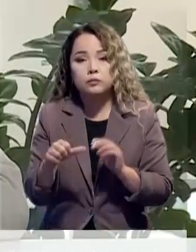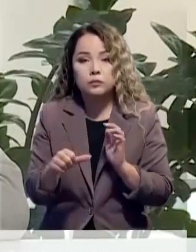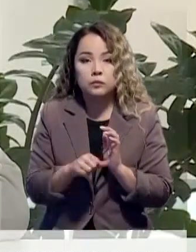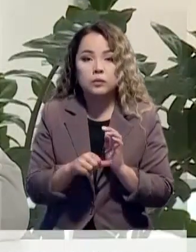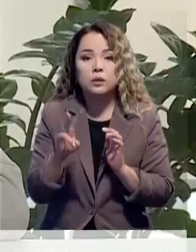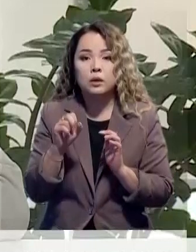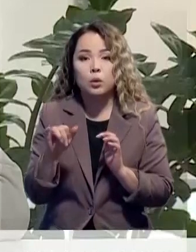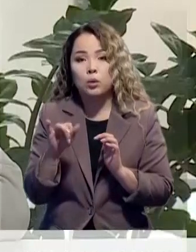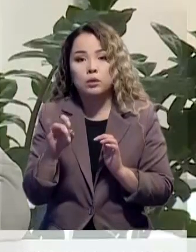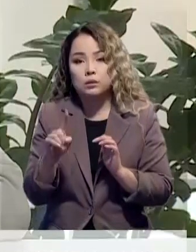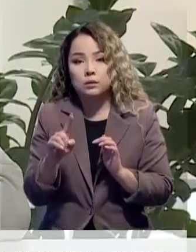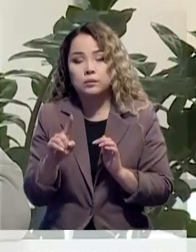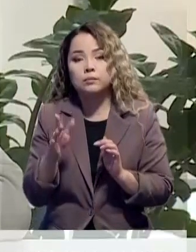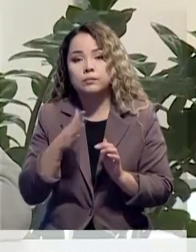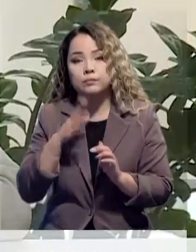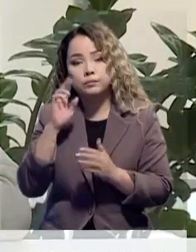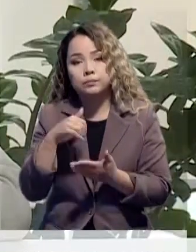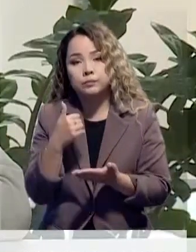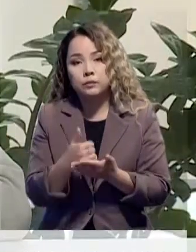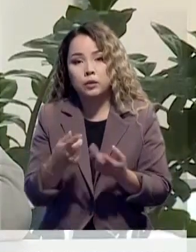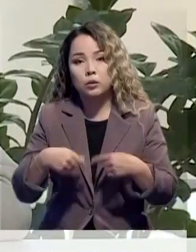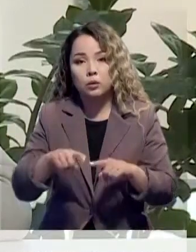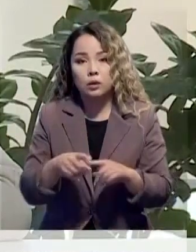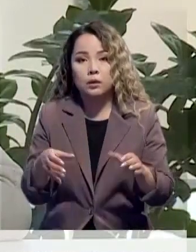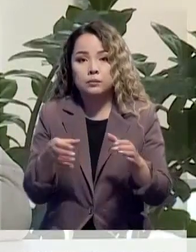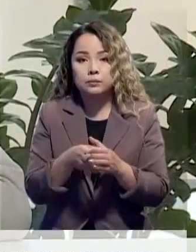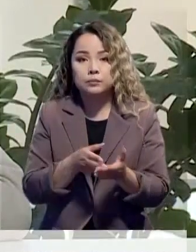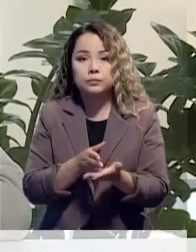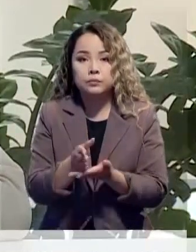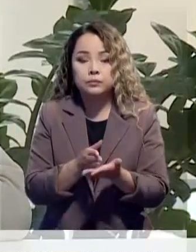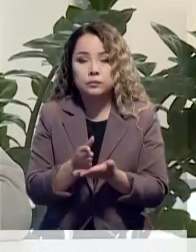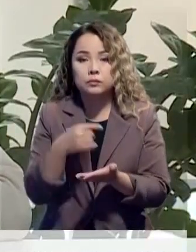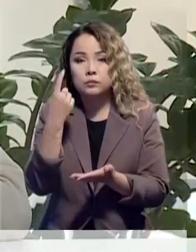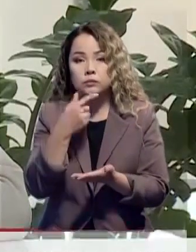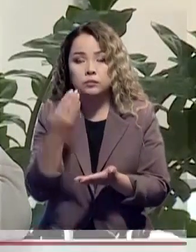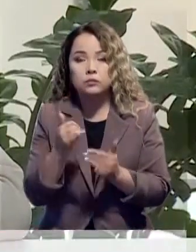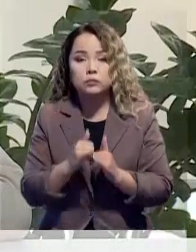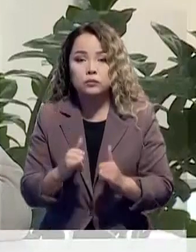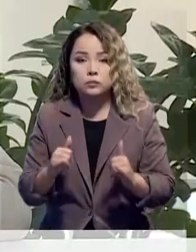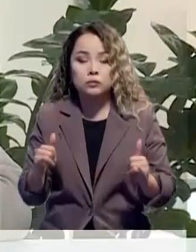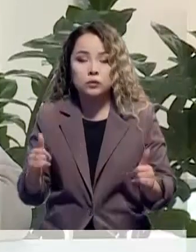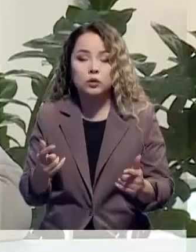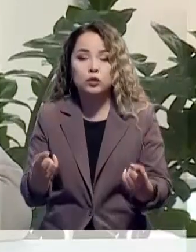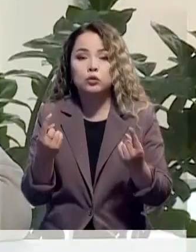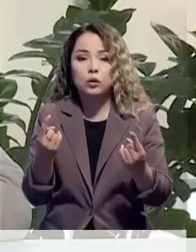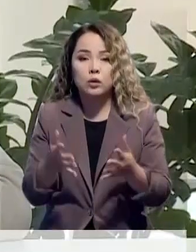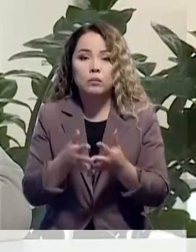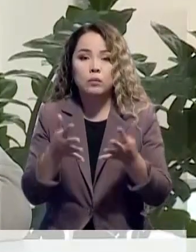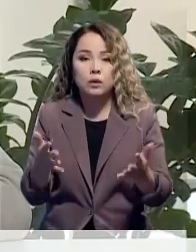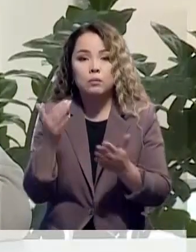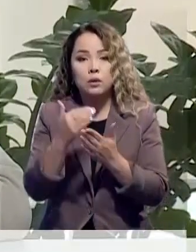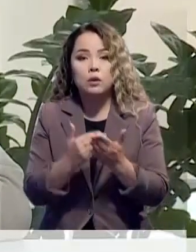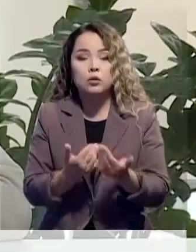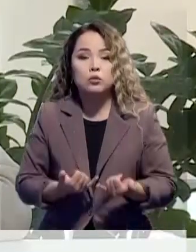16 наурызда мемлекет басшысы қоғамдық саяси тұрғыда жаңғырудың үлкен бағдарламасын